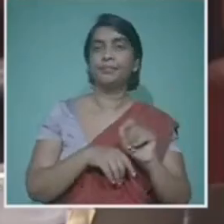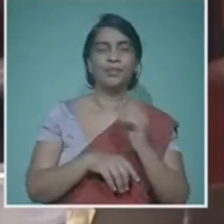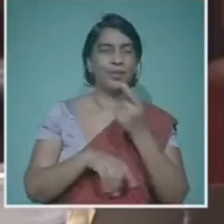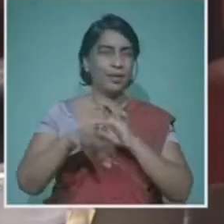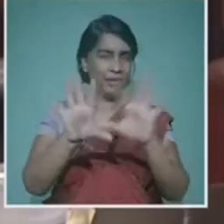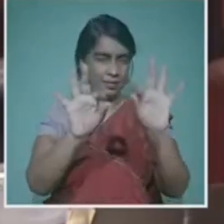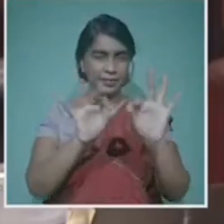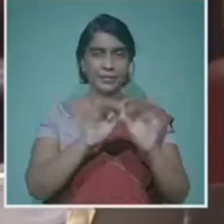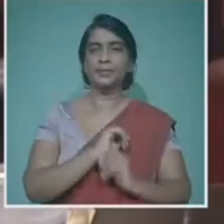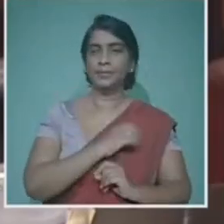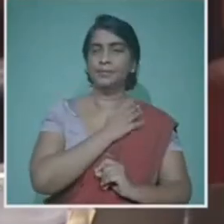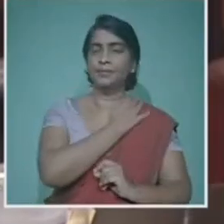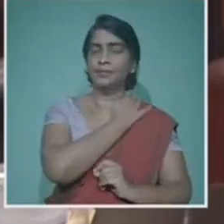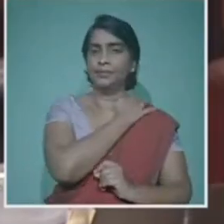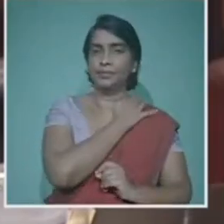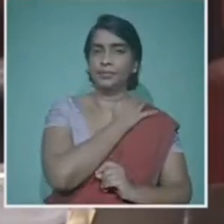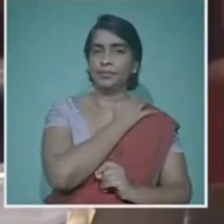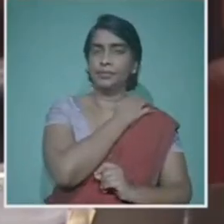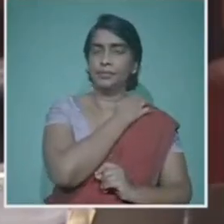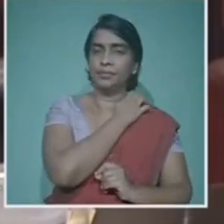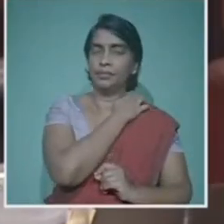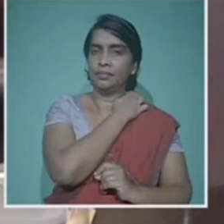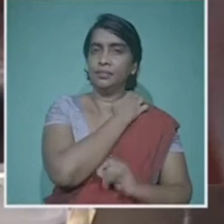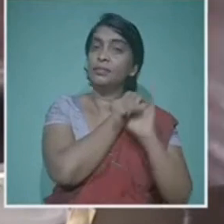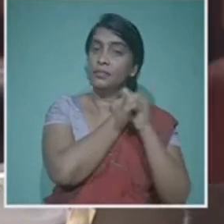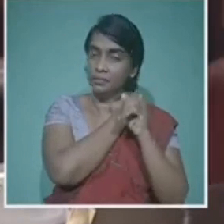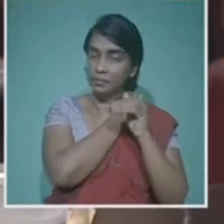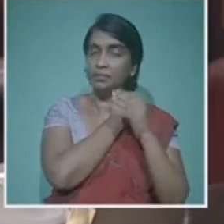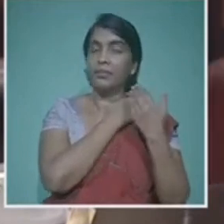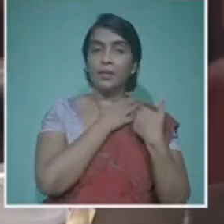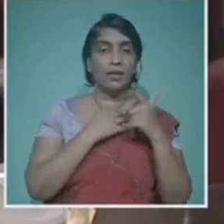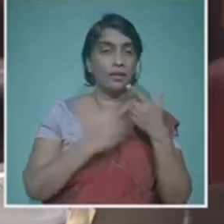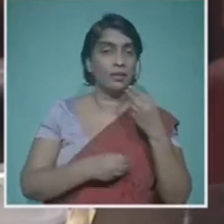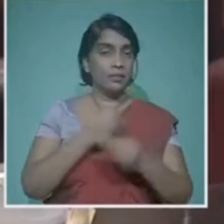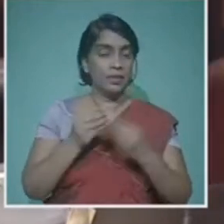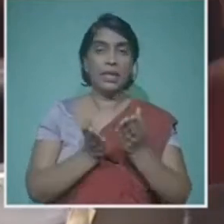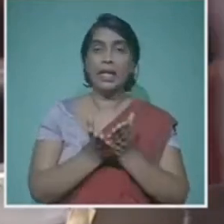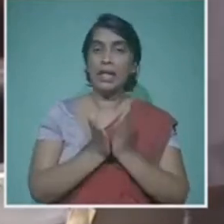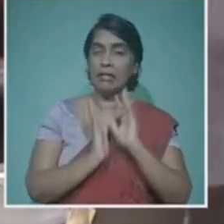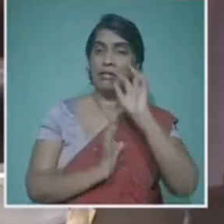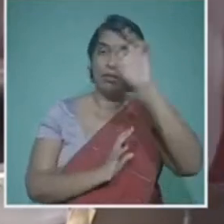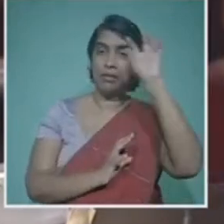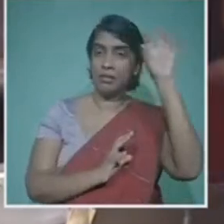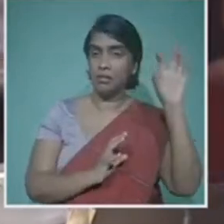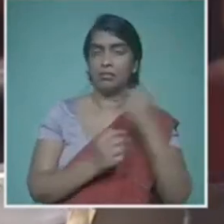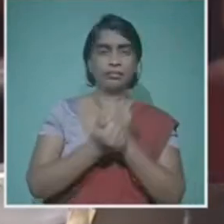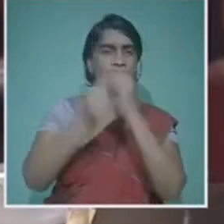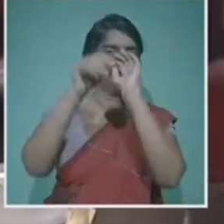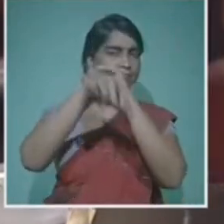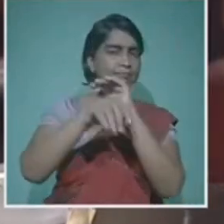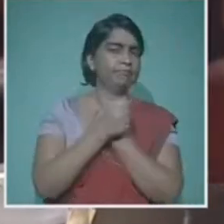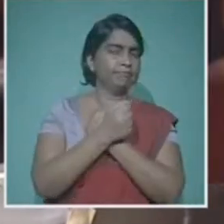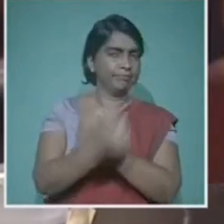இந்த வெளிநாடுகளிலே மீனவர்கள் பிடிபட்டிருக்கிறார்கள், இந்தியா உட்பட ஏனைய நாடுகளிலே பிடிபட்டிருக்கிறார்கள். அவர்களை